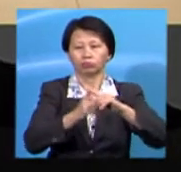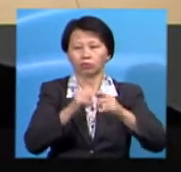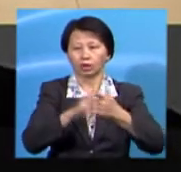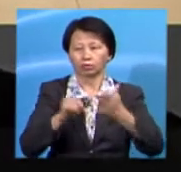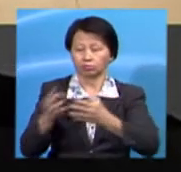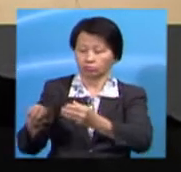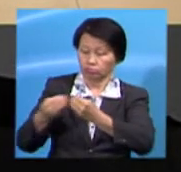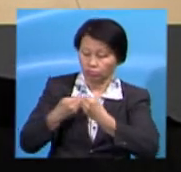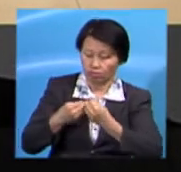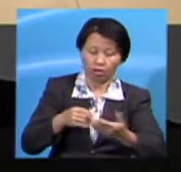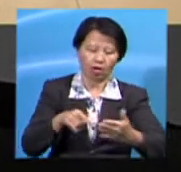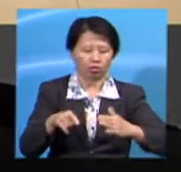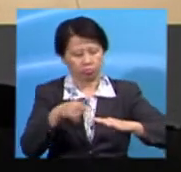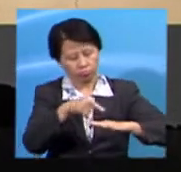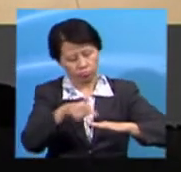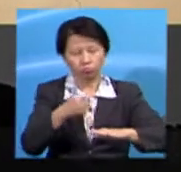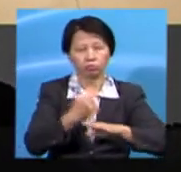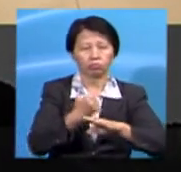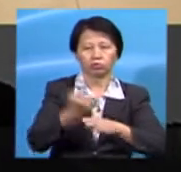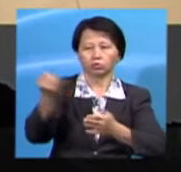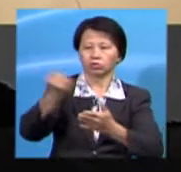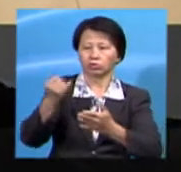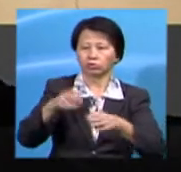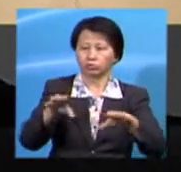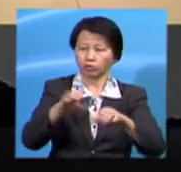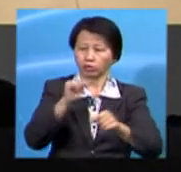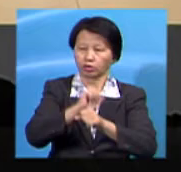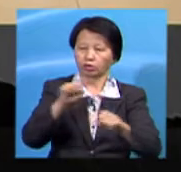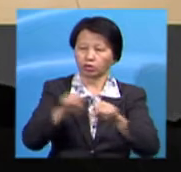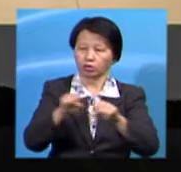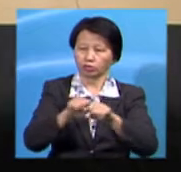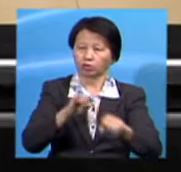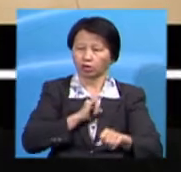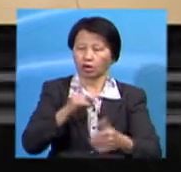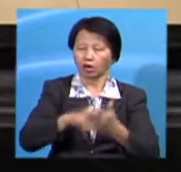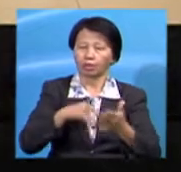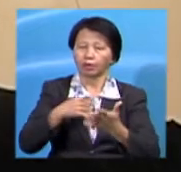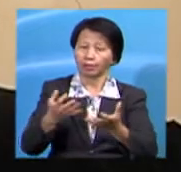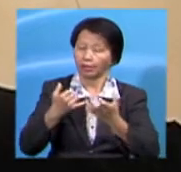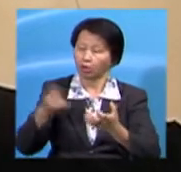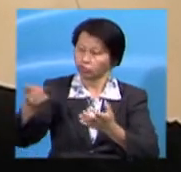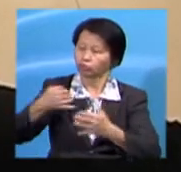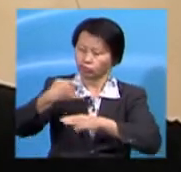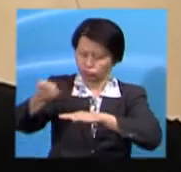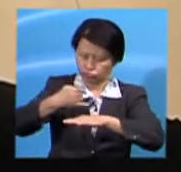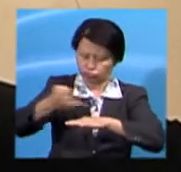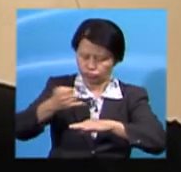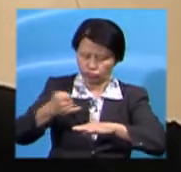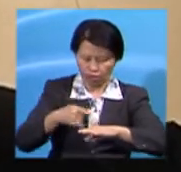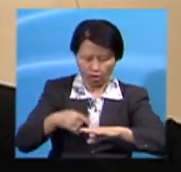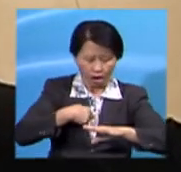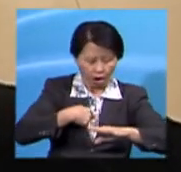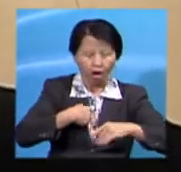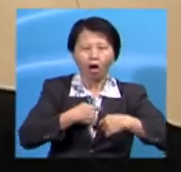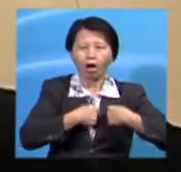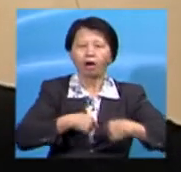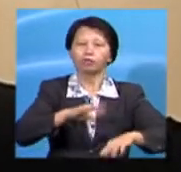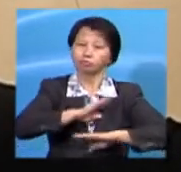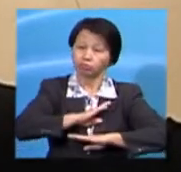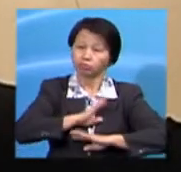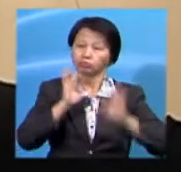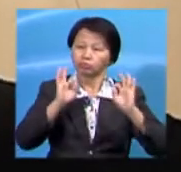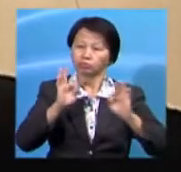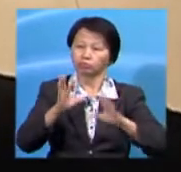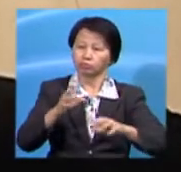saya? Pelukis yang buat kasut saya ni, apa yang saya nak, dia telah bagi hati saya kepuasan lah, orang kata.